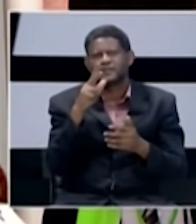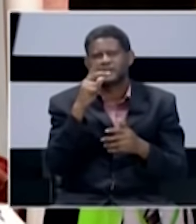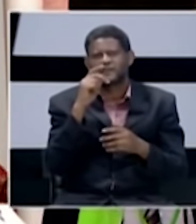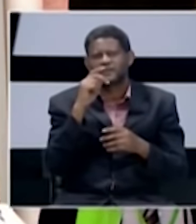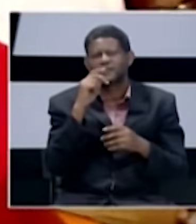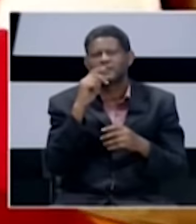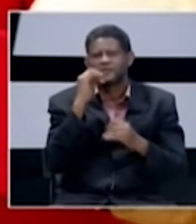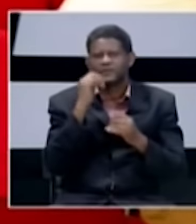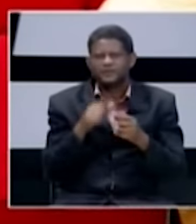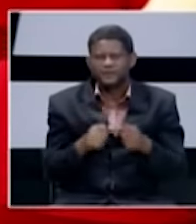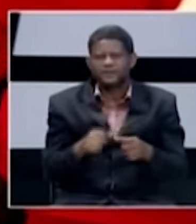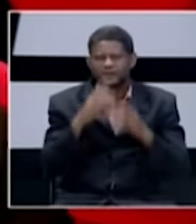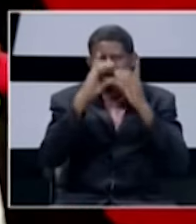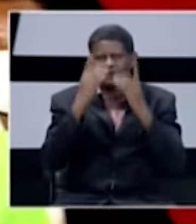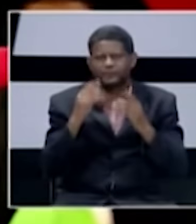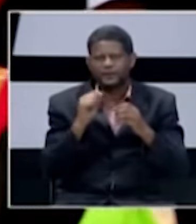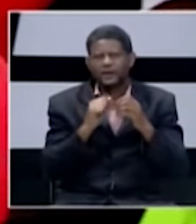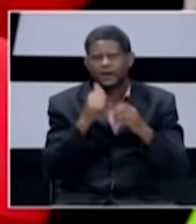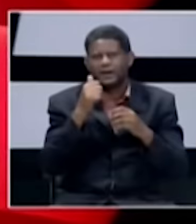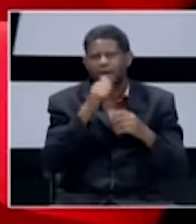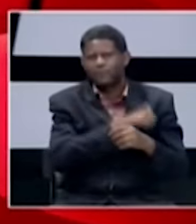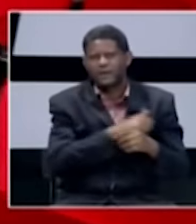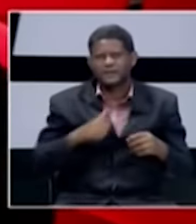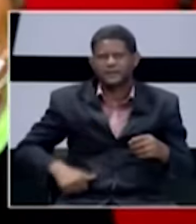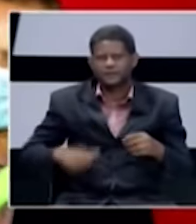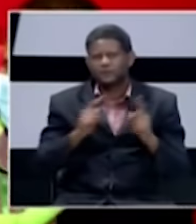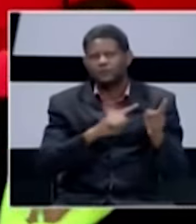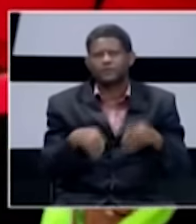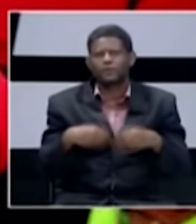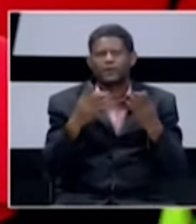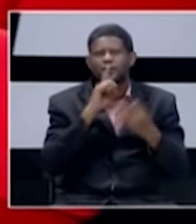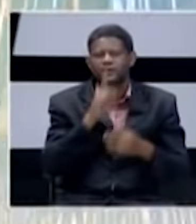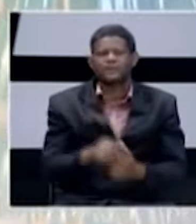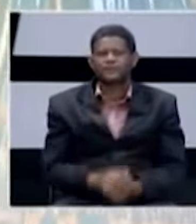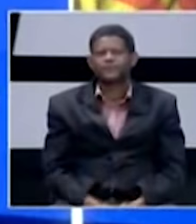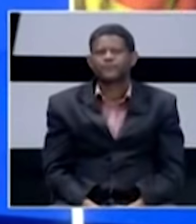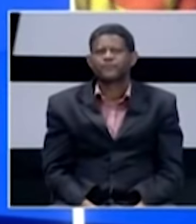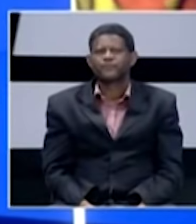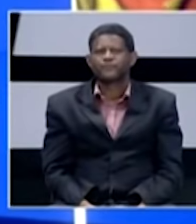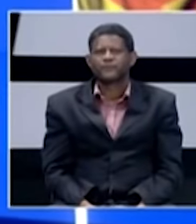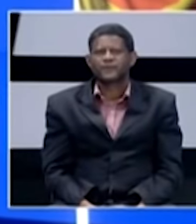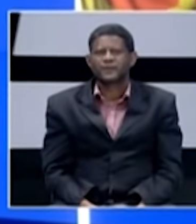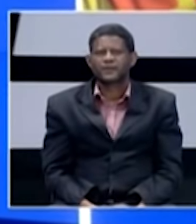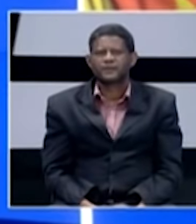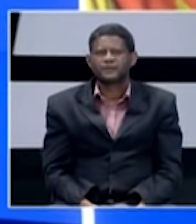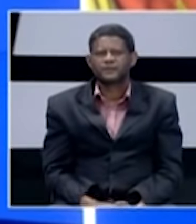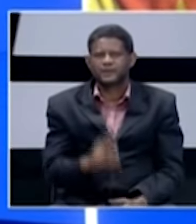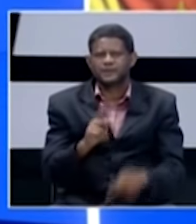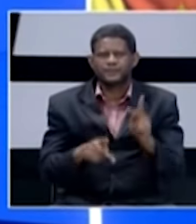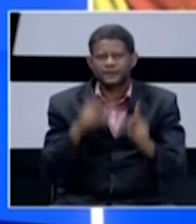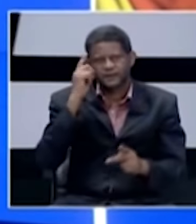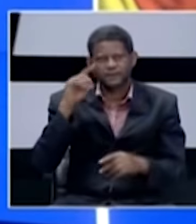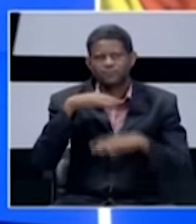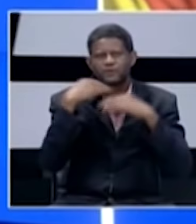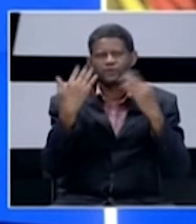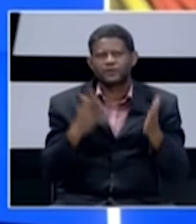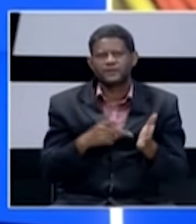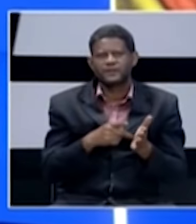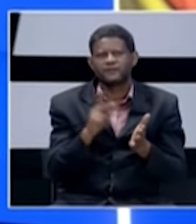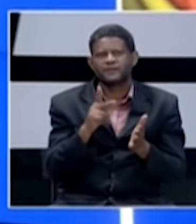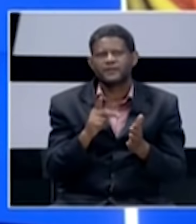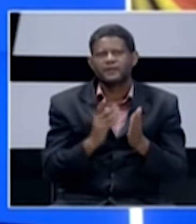ناي كبري أمبساد درنتوون تواهي بواي حزب تگرای مسواتی زخفلم مسل